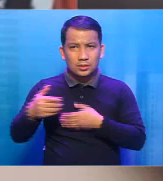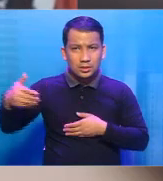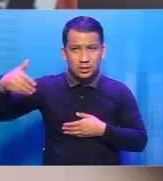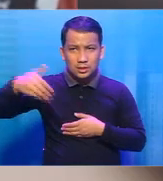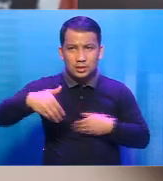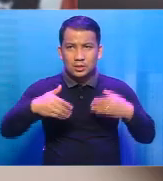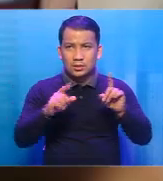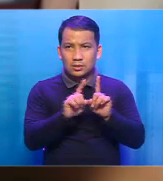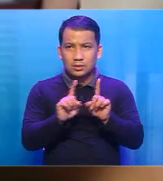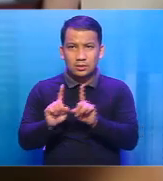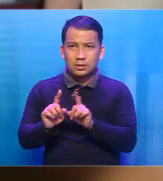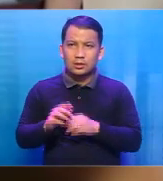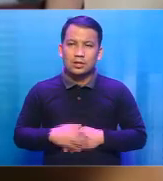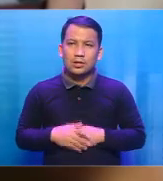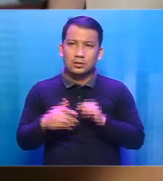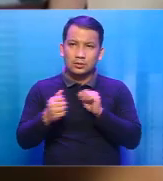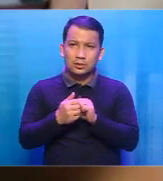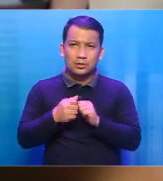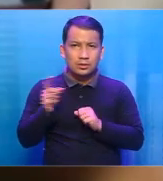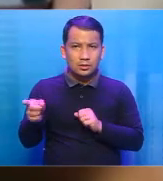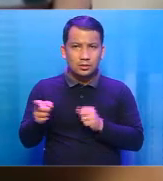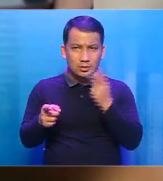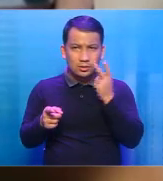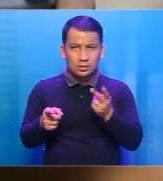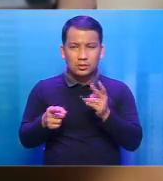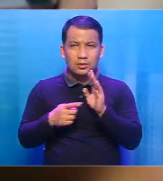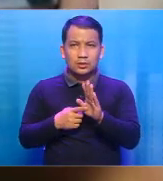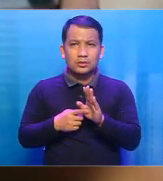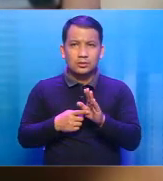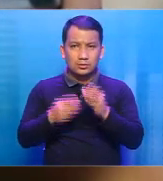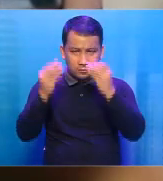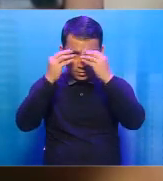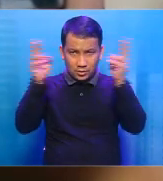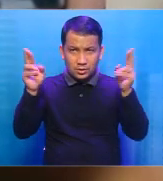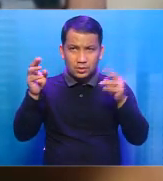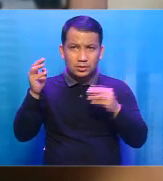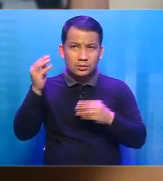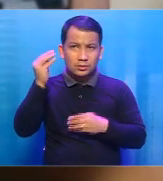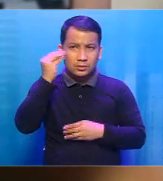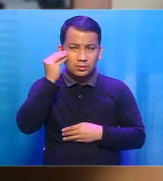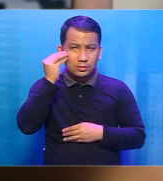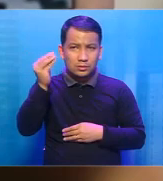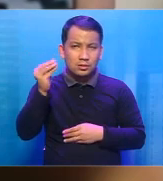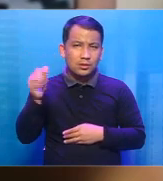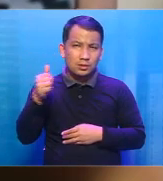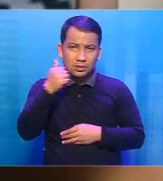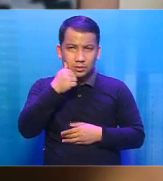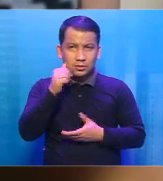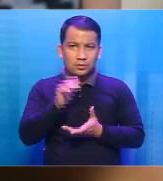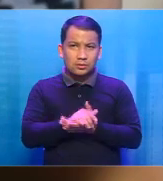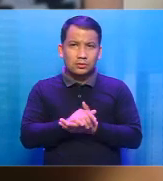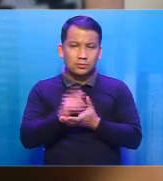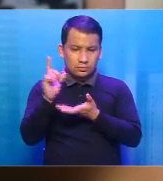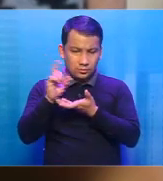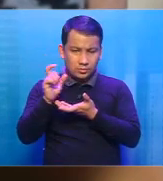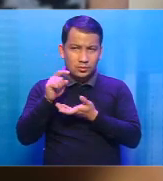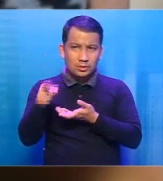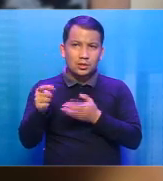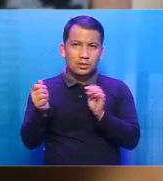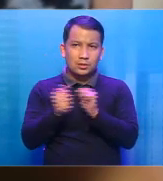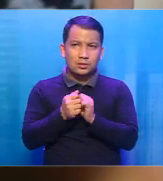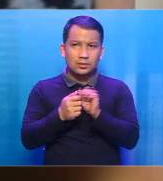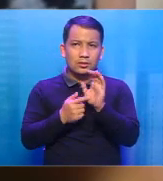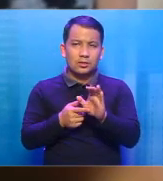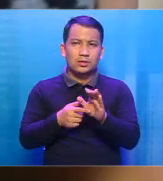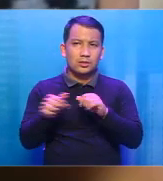o magkakatabi. Kasama pa sa naispatan sa party si Baguio City Mayor Benjamin Magalong at kanyang misis na nagpakuha ng picture kasama